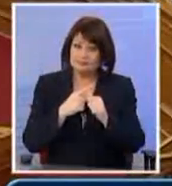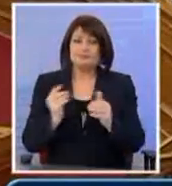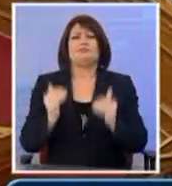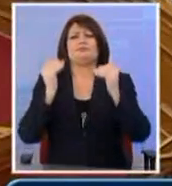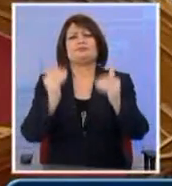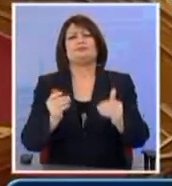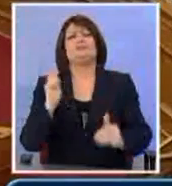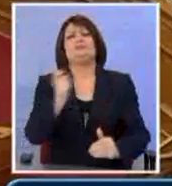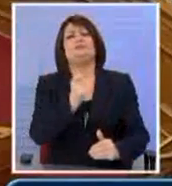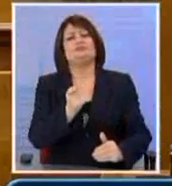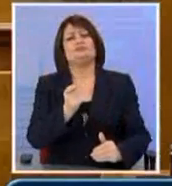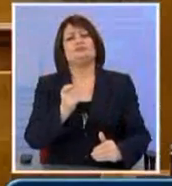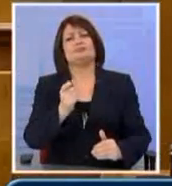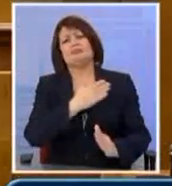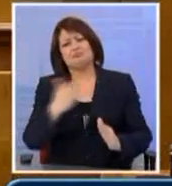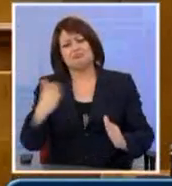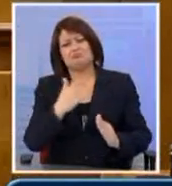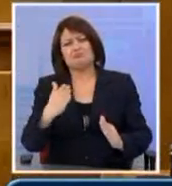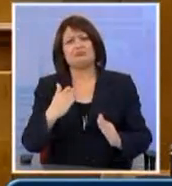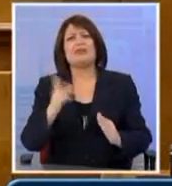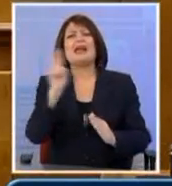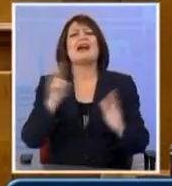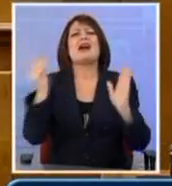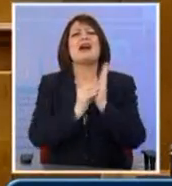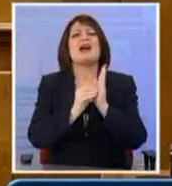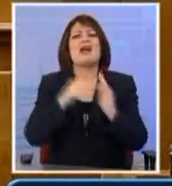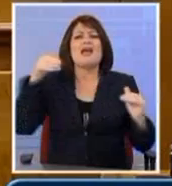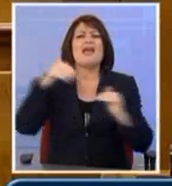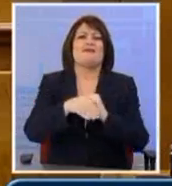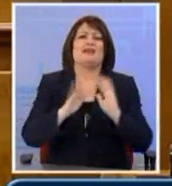μορατόριουμ στις πληρωμές και ρήτρα ύφεσης.